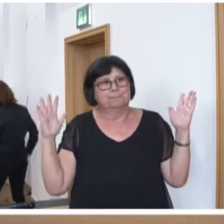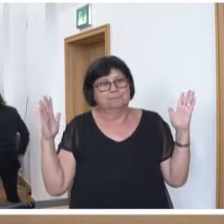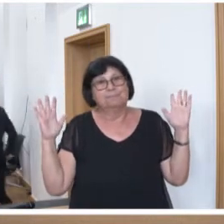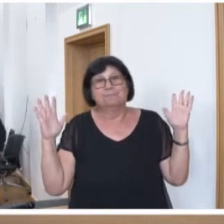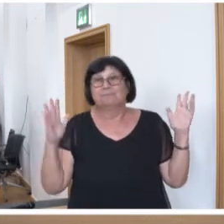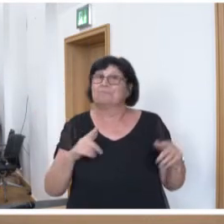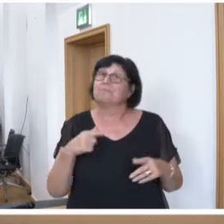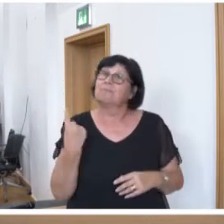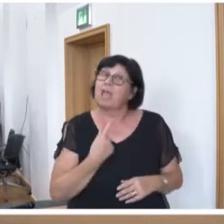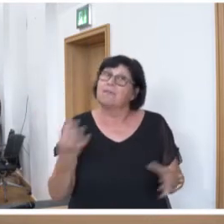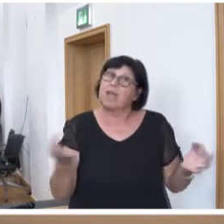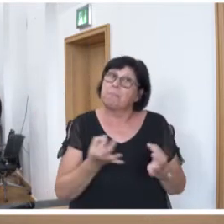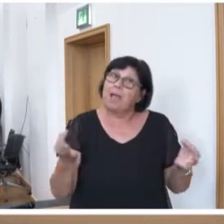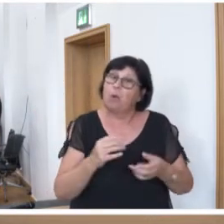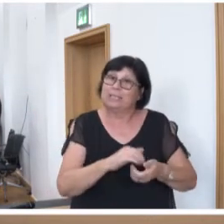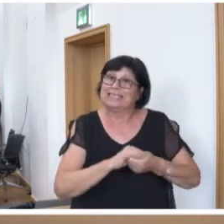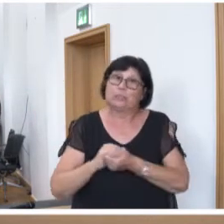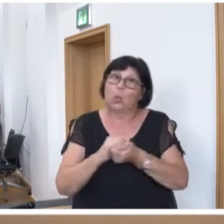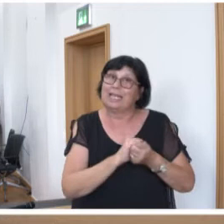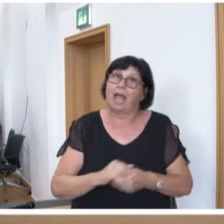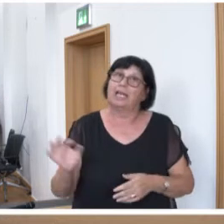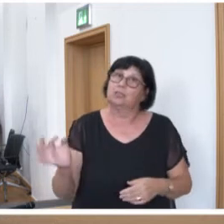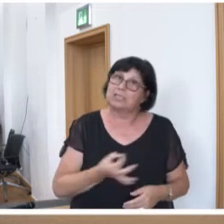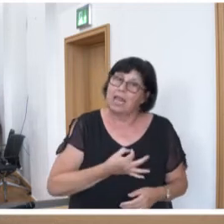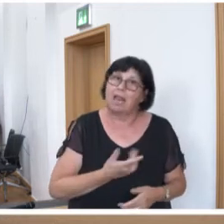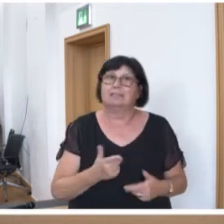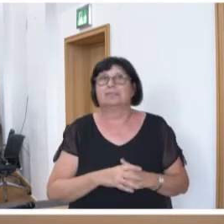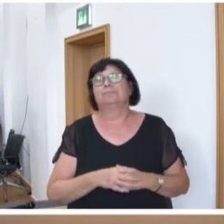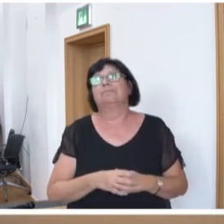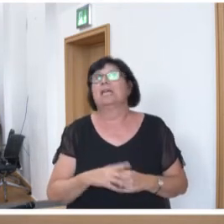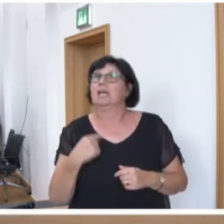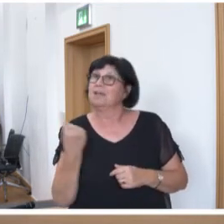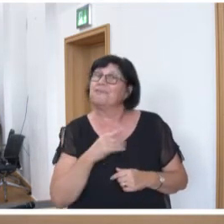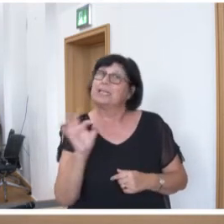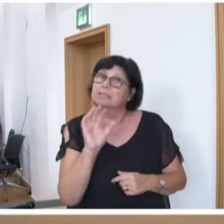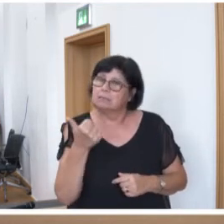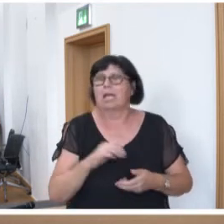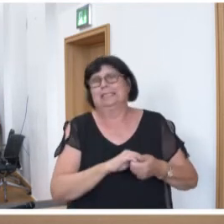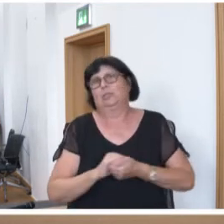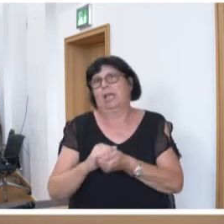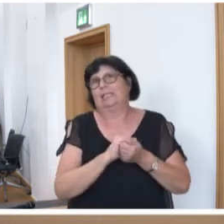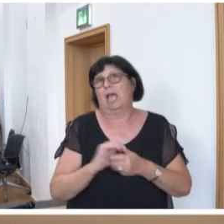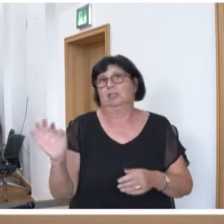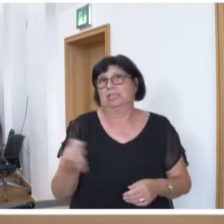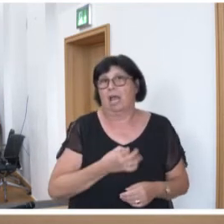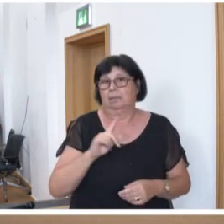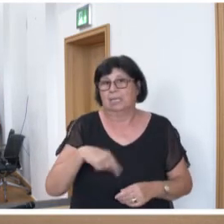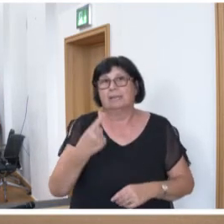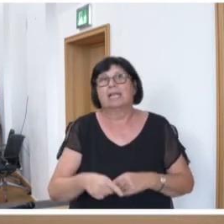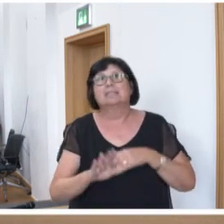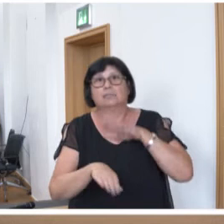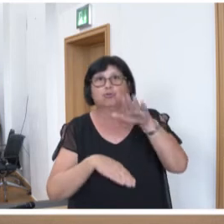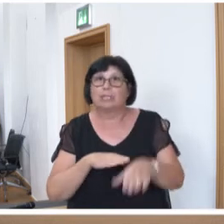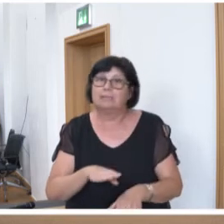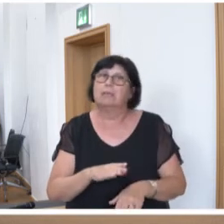Wir brauchen ein solidarisches Saarland. Wir sind ein solidarisches Saarland. Und es ist auch klar, dass wir im nächsten Schritt die mittleren und